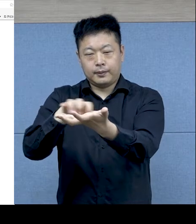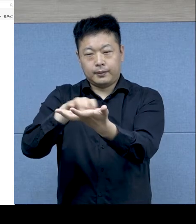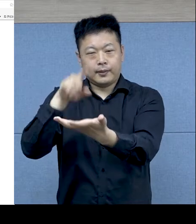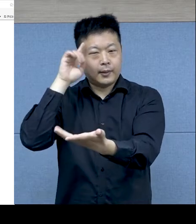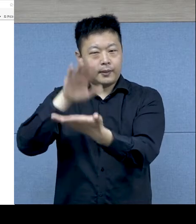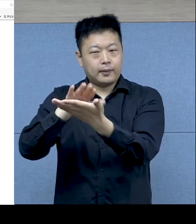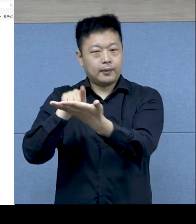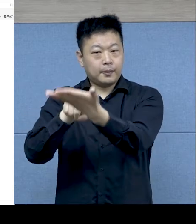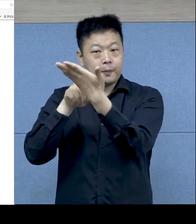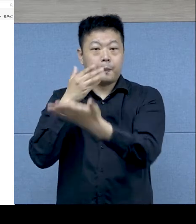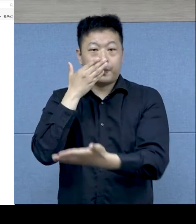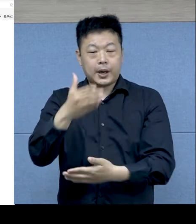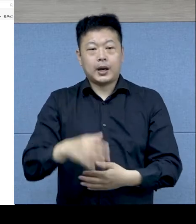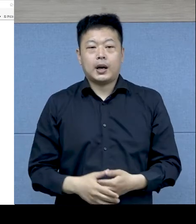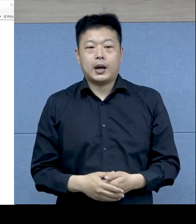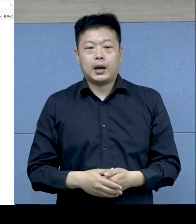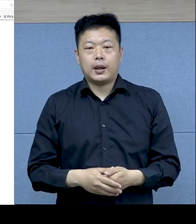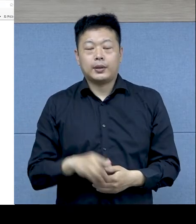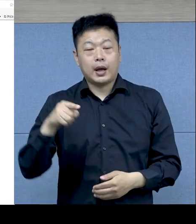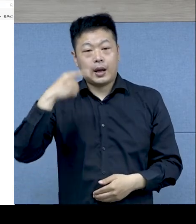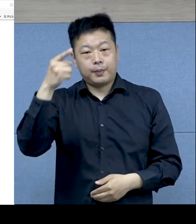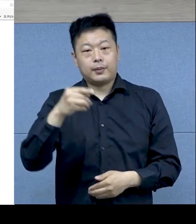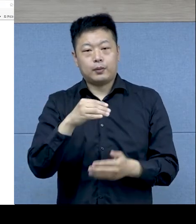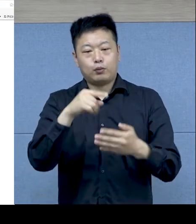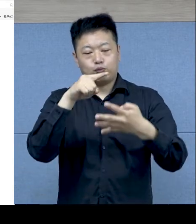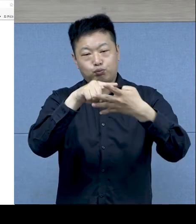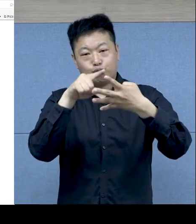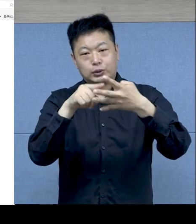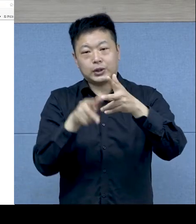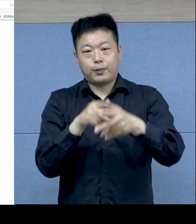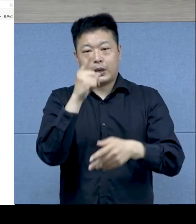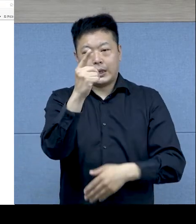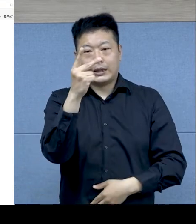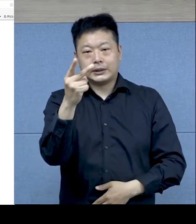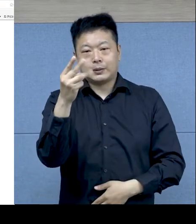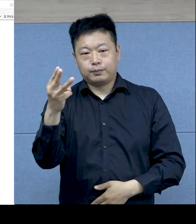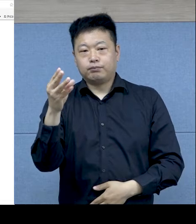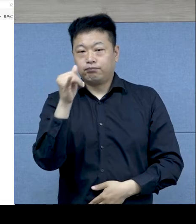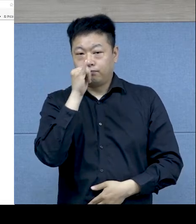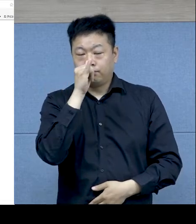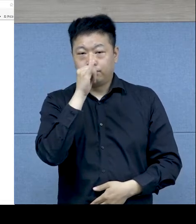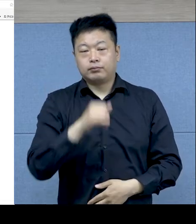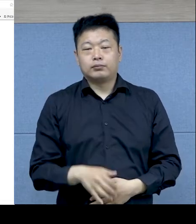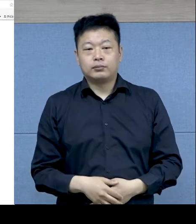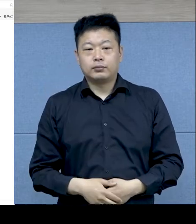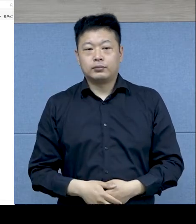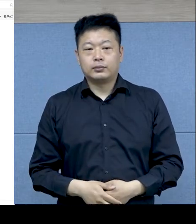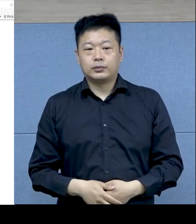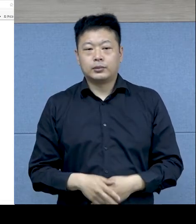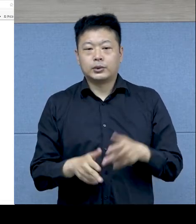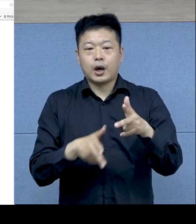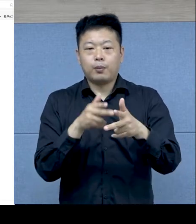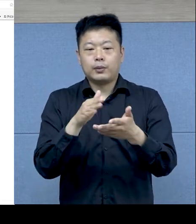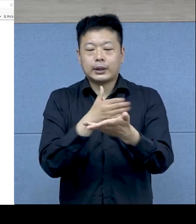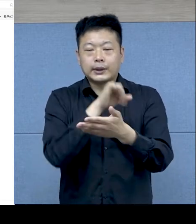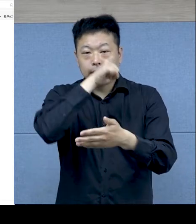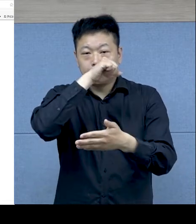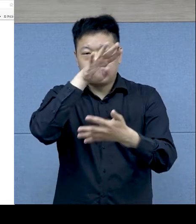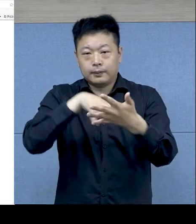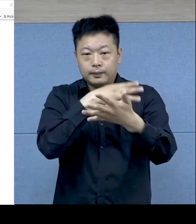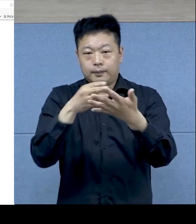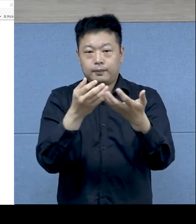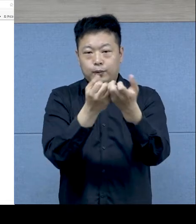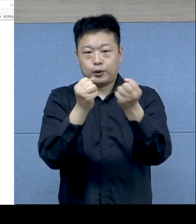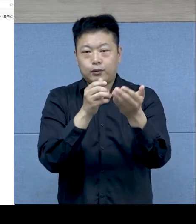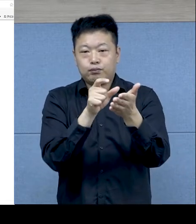계산되어 나오고요. 그럼 차례대로 이제 사업 1, 2, 3, 4, 5까지 있으신 분들이 계신데 이렇게 사업별로 예산을